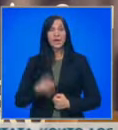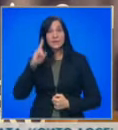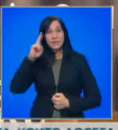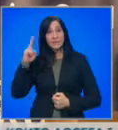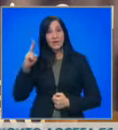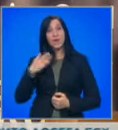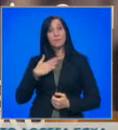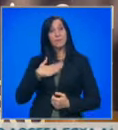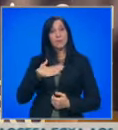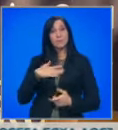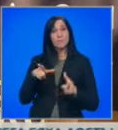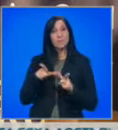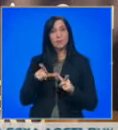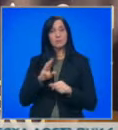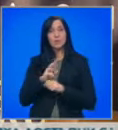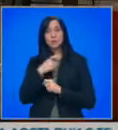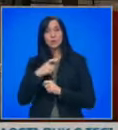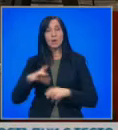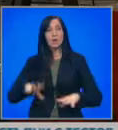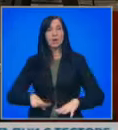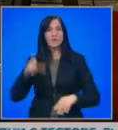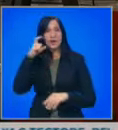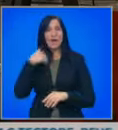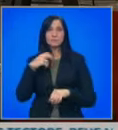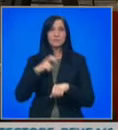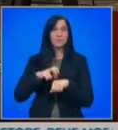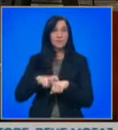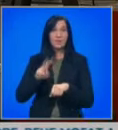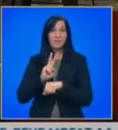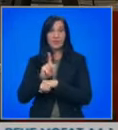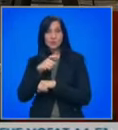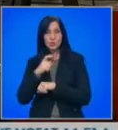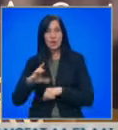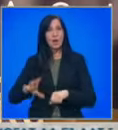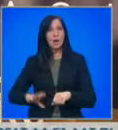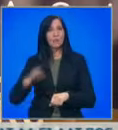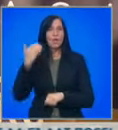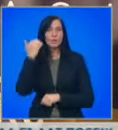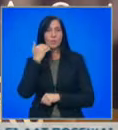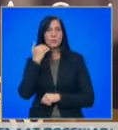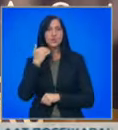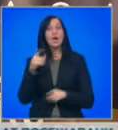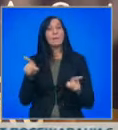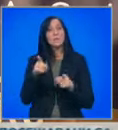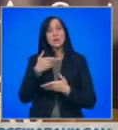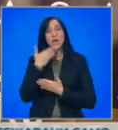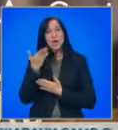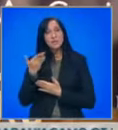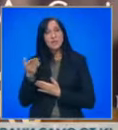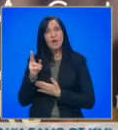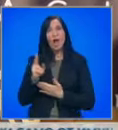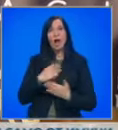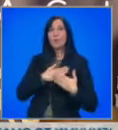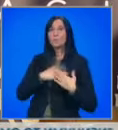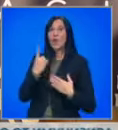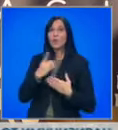Здравейте, аз съм Мартин, на 13 години от град Варна. Аз съм Денислава и съм на 12 години от град Добрич. В песента се разказва как любовта